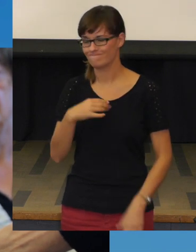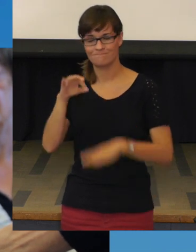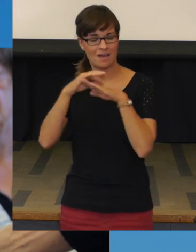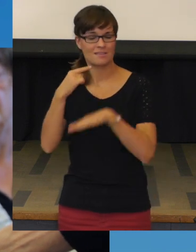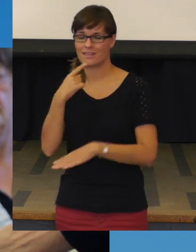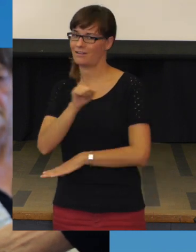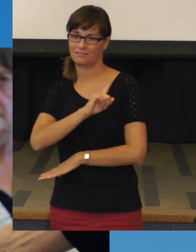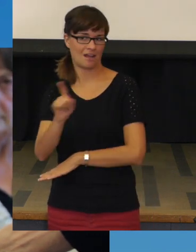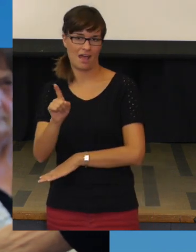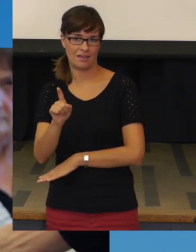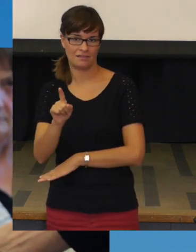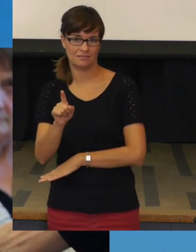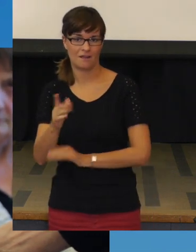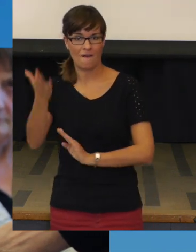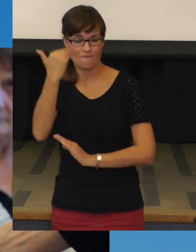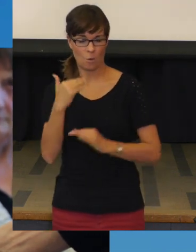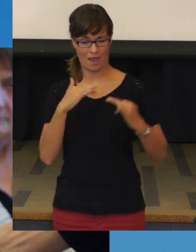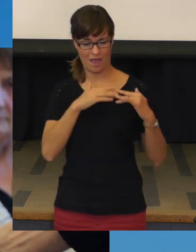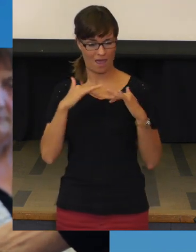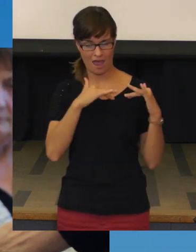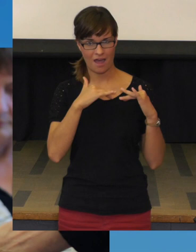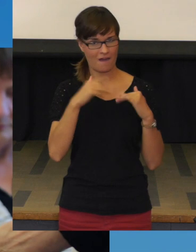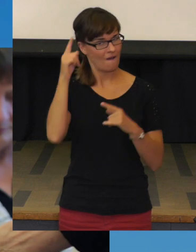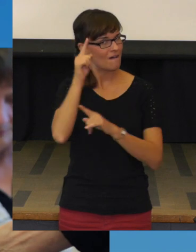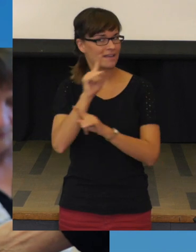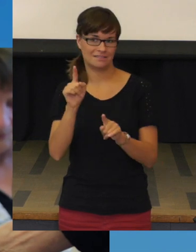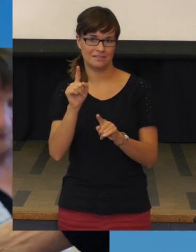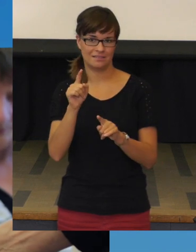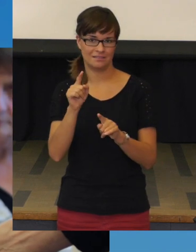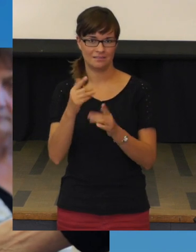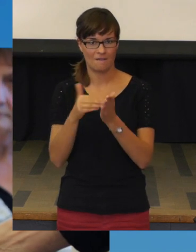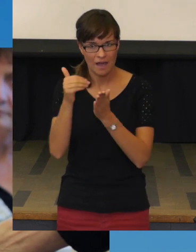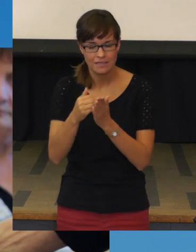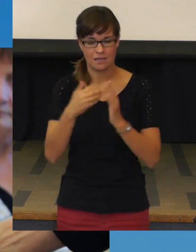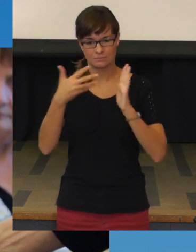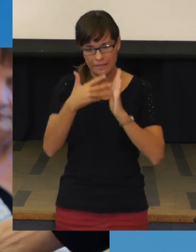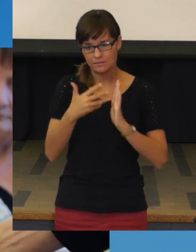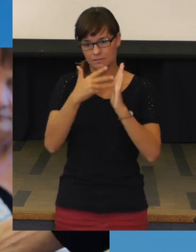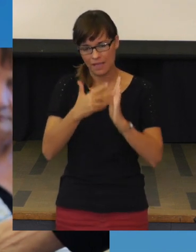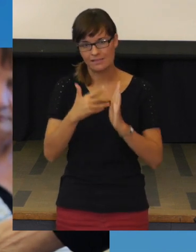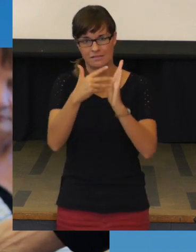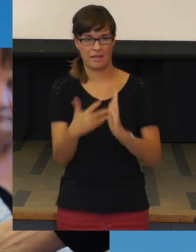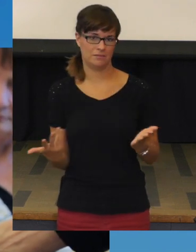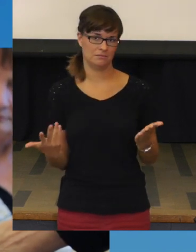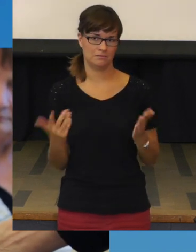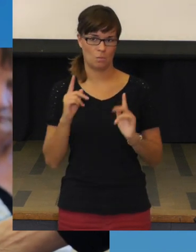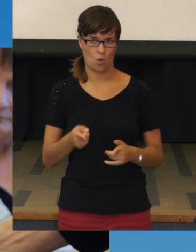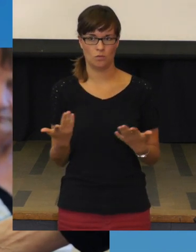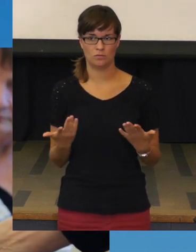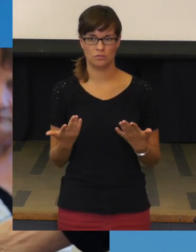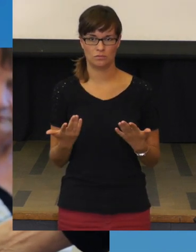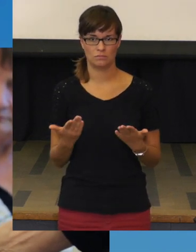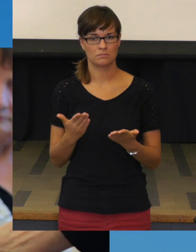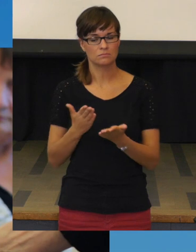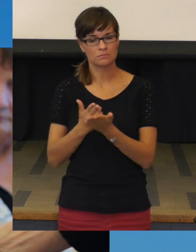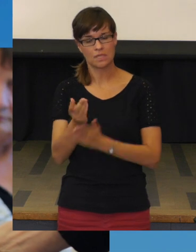jetzt damit ein bisschen getestet werden. Ich weiß nicht, was dabei rauskommt. Aber ich nehme